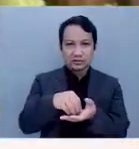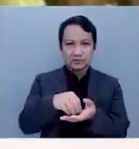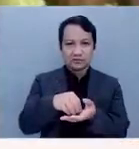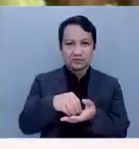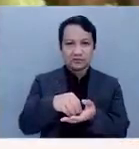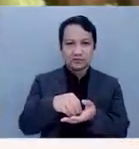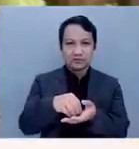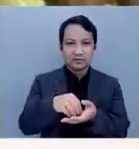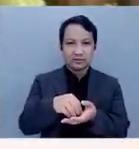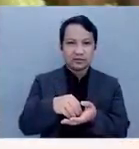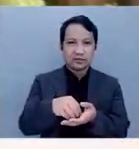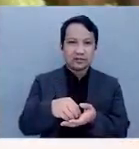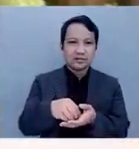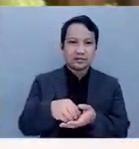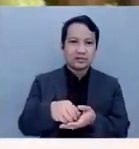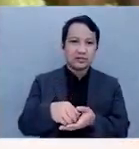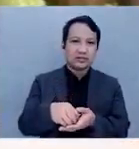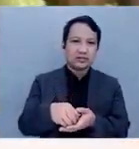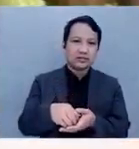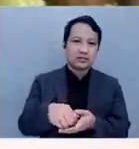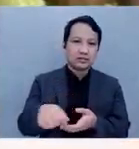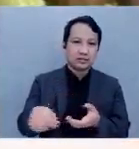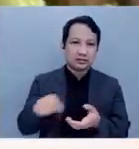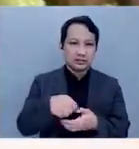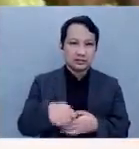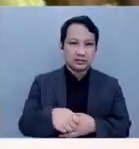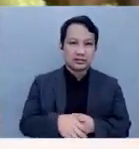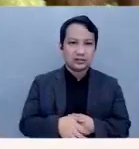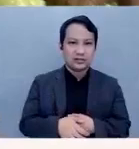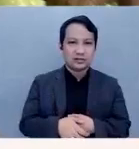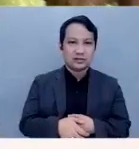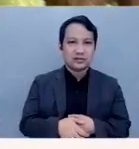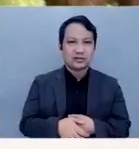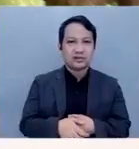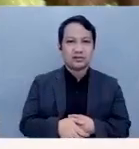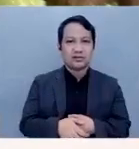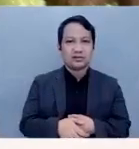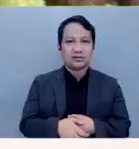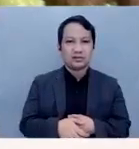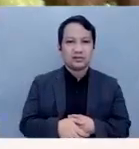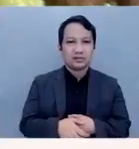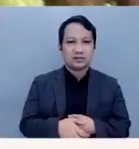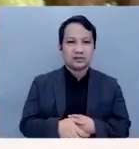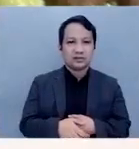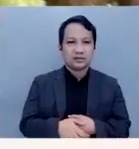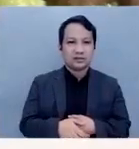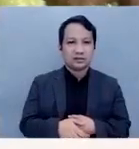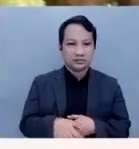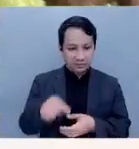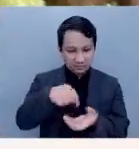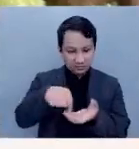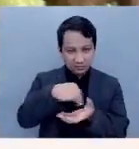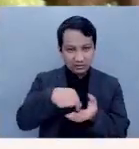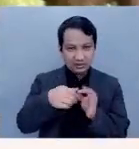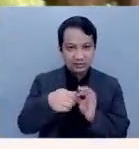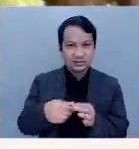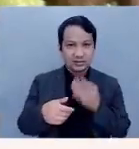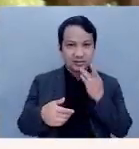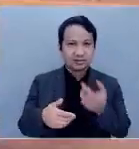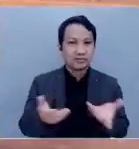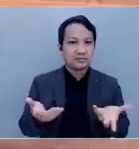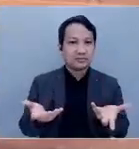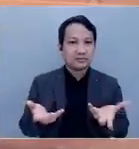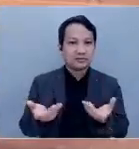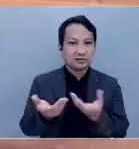ating beef na nilagay. Okay. Pampalapot. Pampalapot lang ng onti. para mas mag, syempre, malapot para